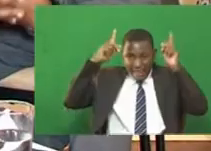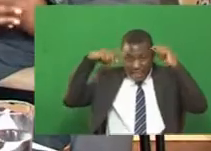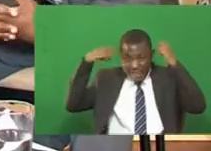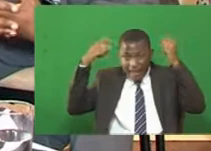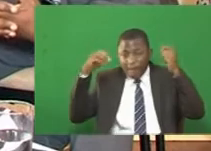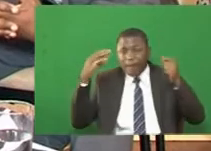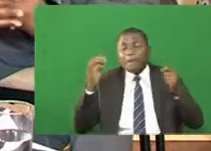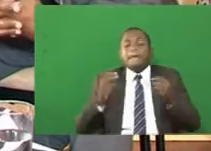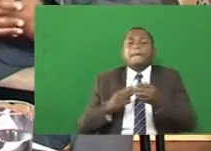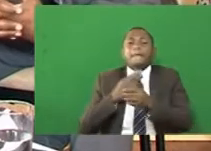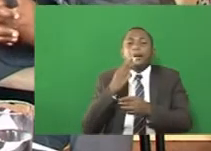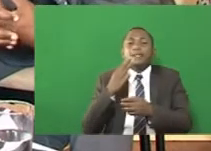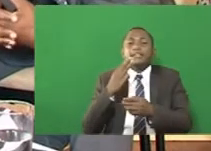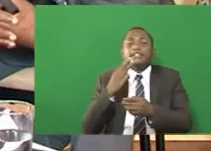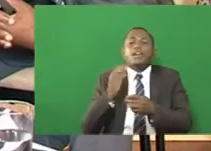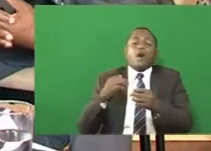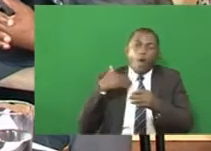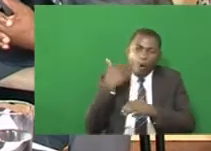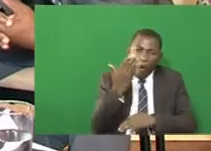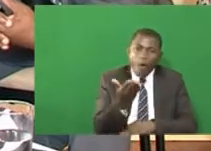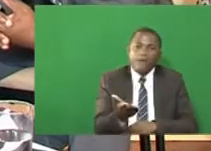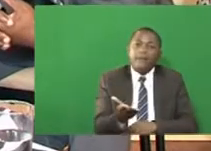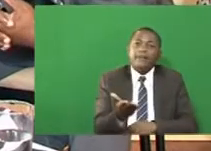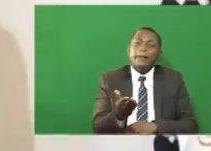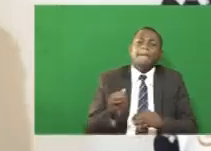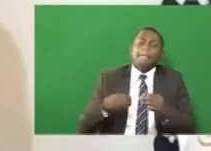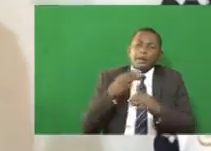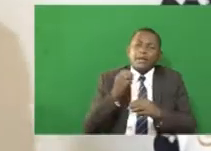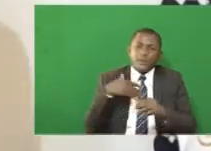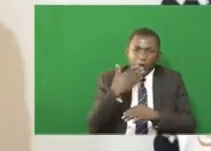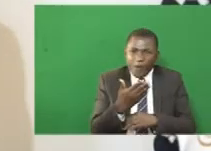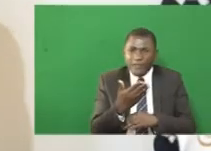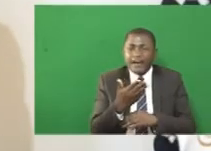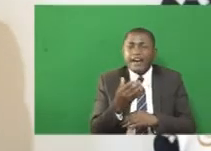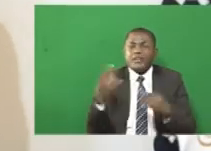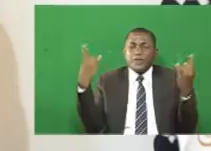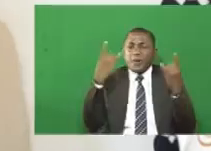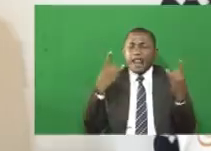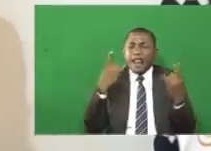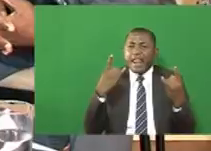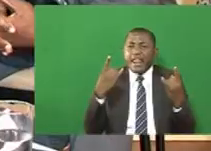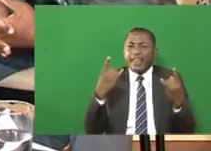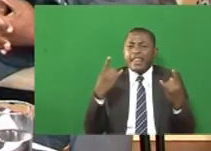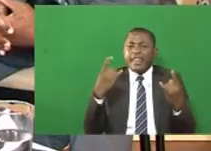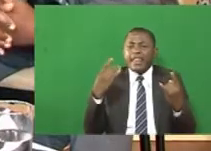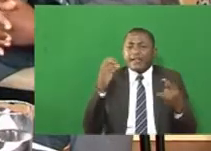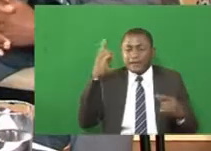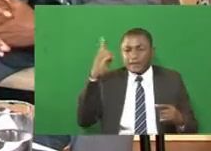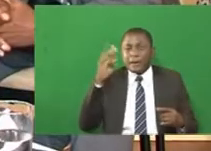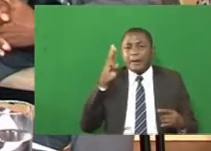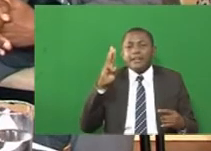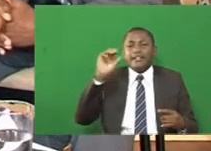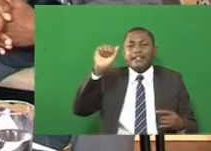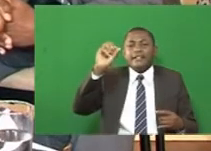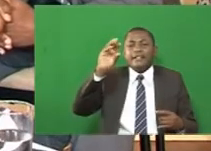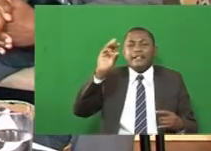Nesikuwa terera akuna. Mfundisi. E. Paseka ichiri kwa ere. Paseka. Payaka tanga.